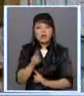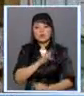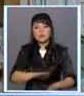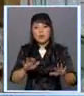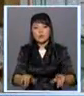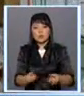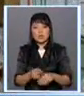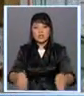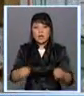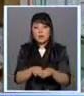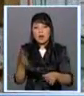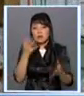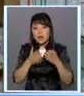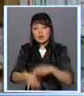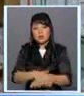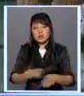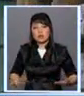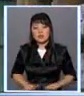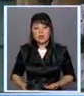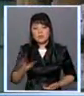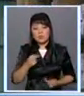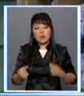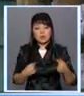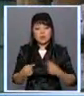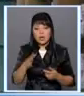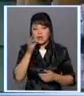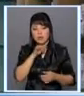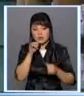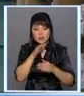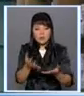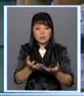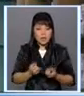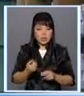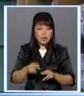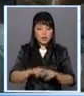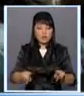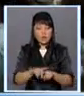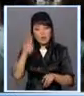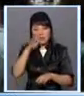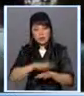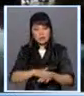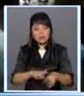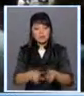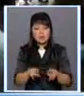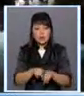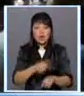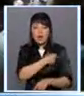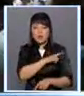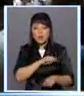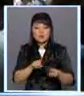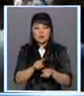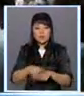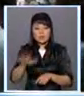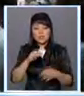жабылып жатқанда қарапайым халыққа қаражат табу оңайға соқпай отыр. Мұндай ахуал әсіресе мемлекеттік ауруханаларда қалыптасқан.